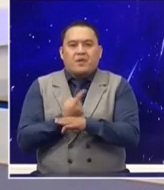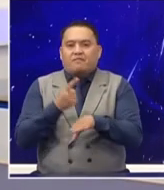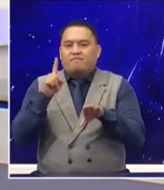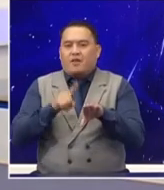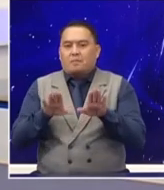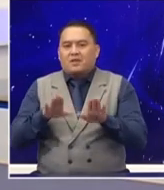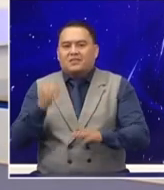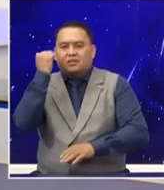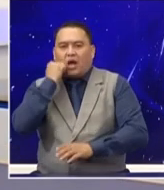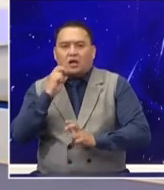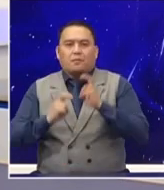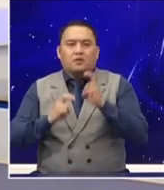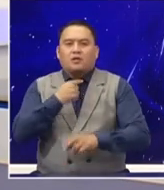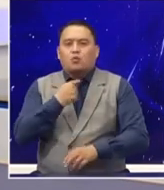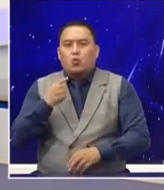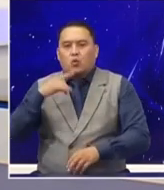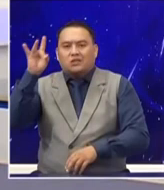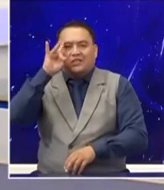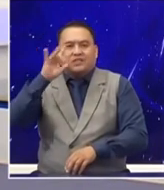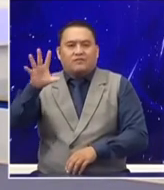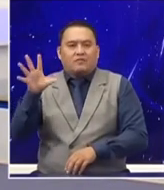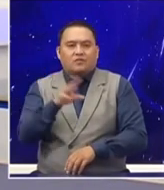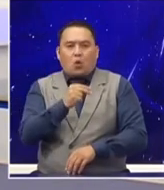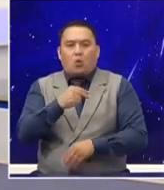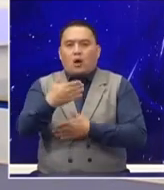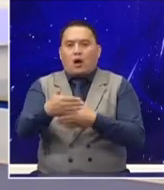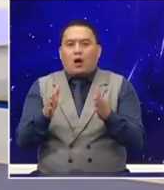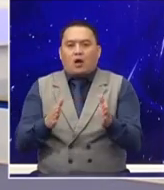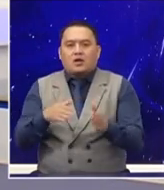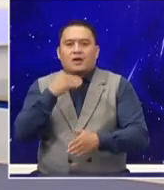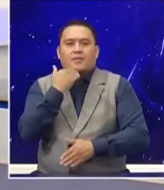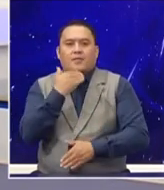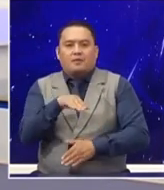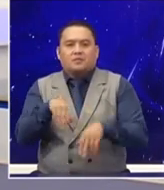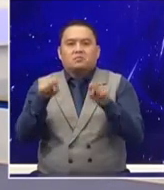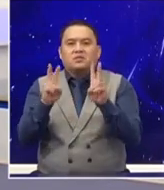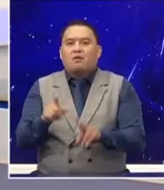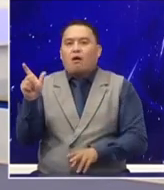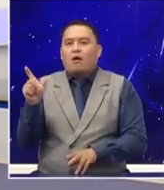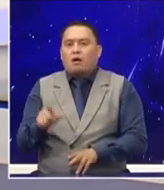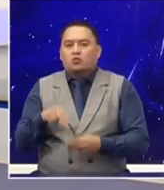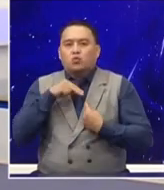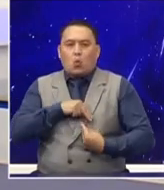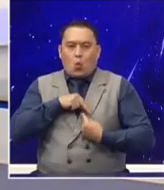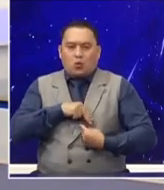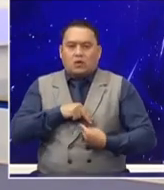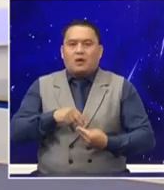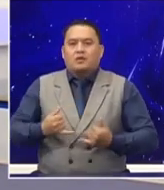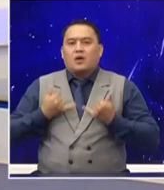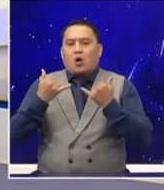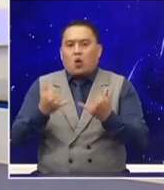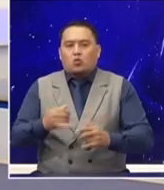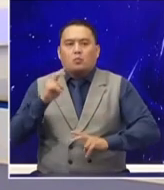Старейшие предприятия областного центра известны не только своей продукцией, но и квалифицированными кадрами. Их беззаветный труд и преданность